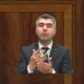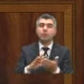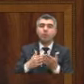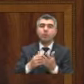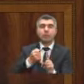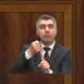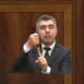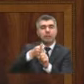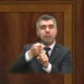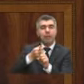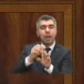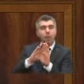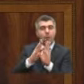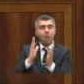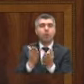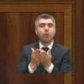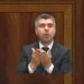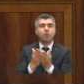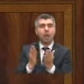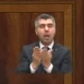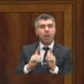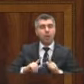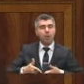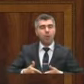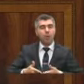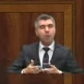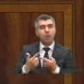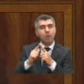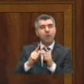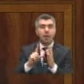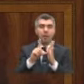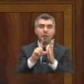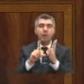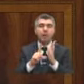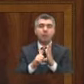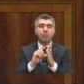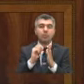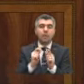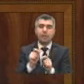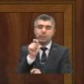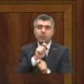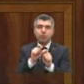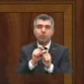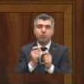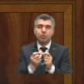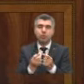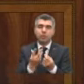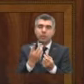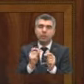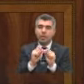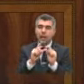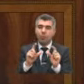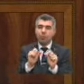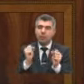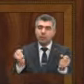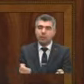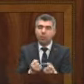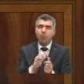الإصلاح التربوي استنادا إلى مرجعية القانون الإطار والنموذج التنموي والبرنامج